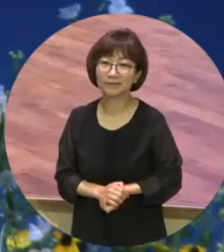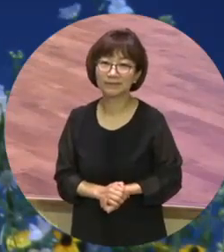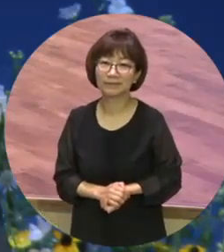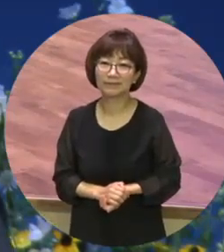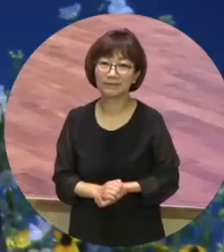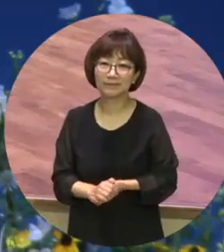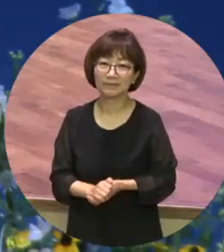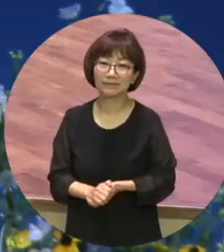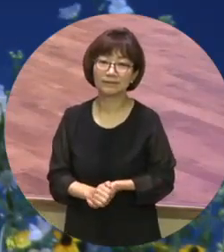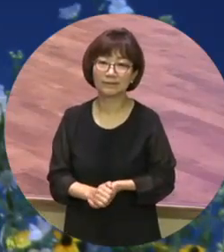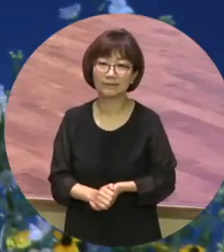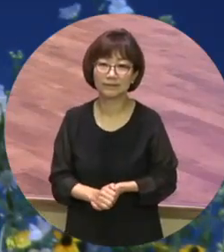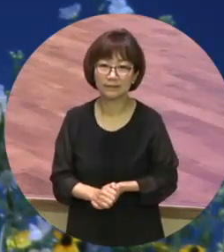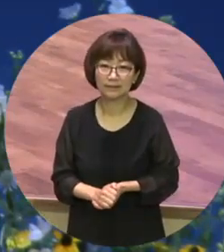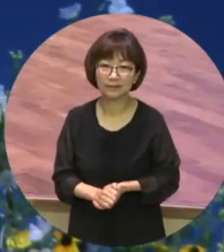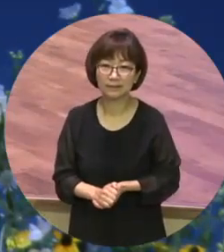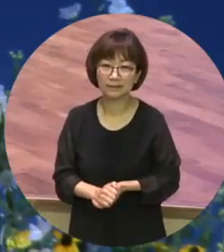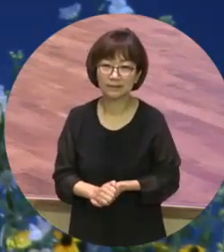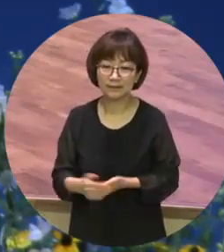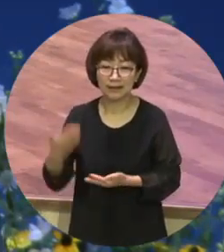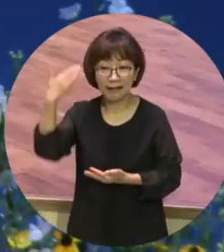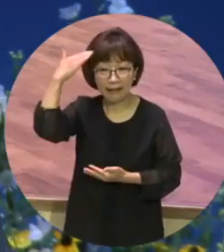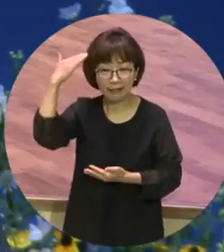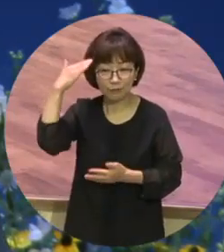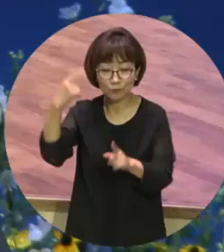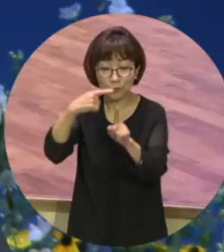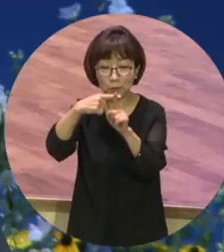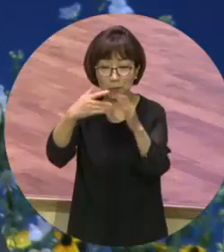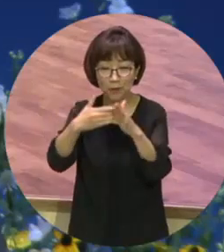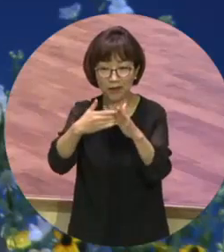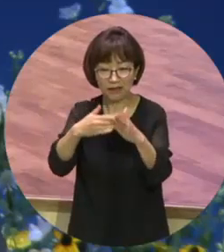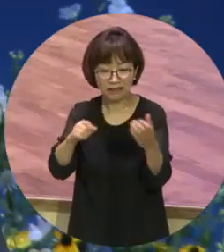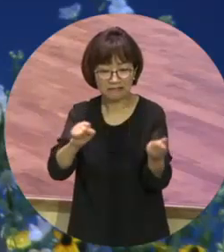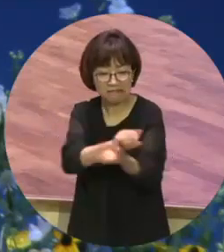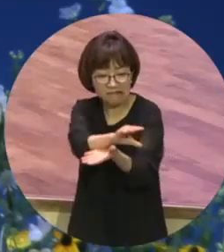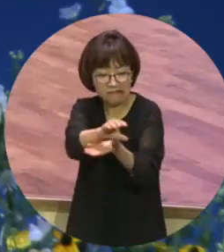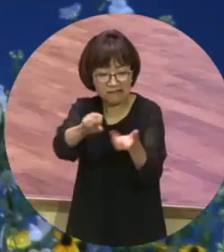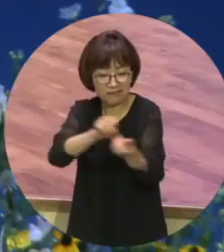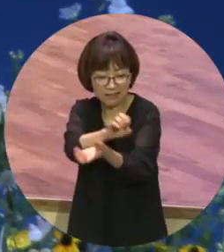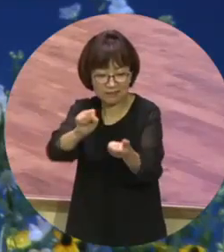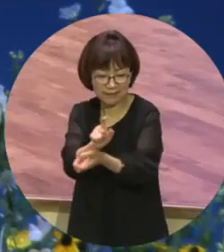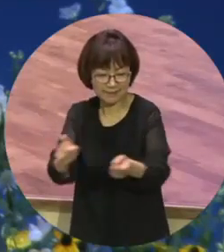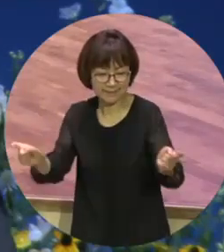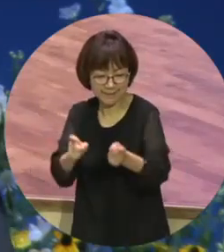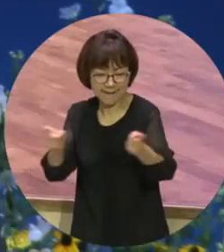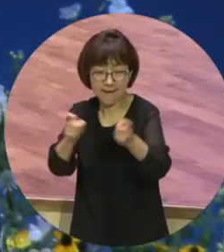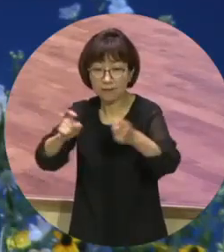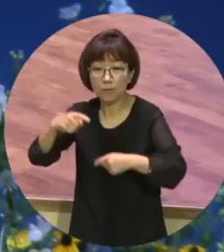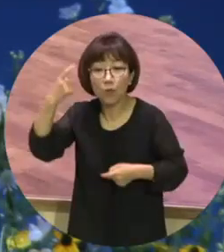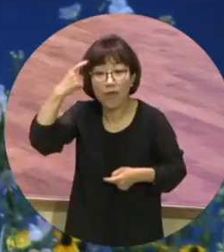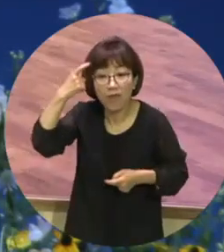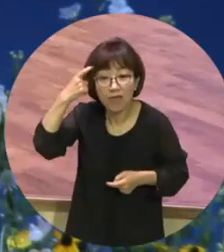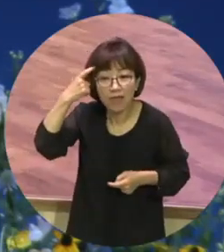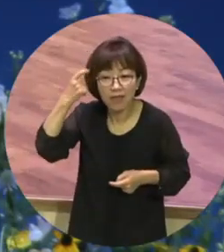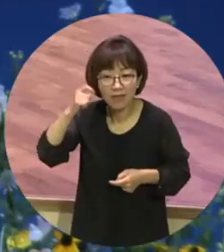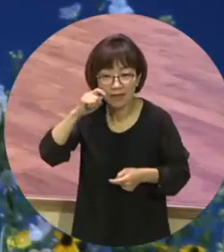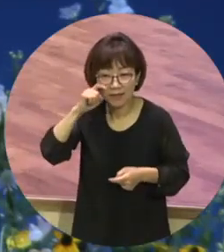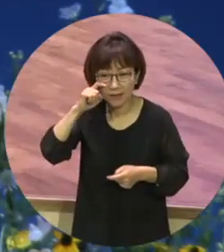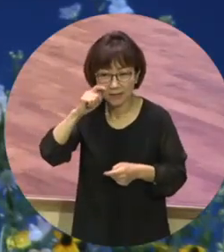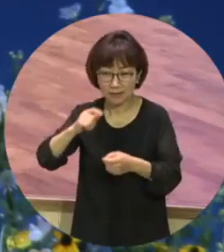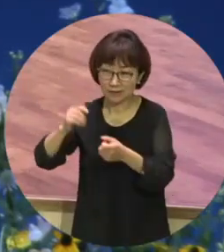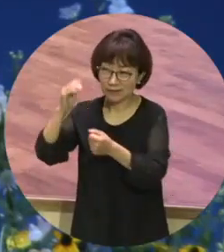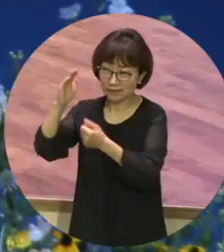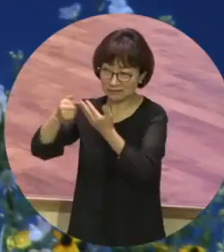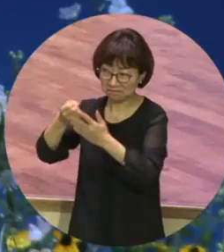그래서 한국 교회 안 되는 겁니다. 그래서 싸우는 겁니다. 그래서 교회를 들고 세상법에 가서